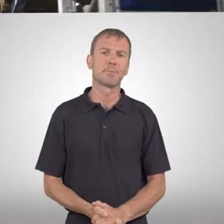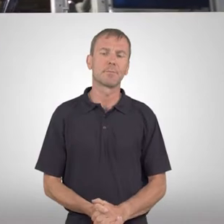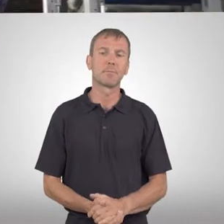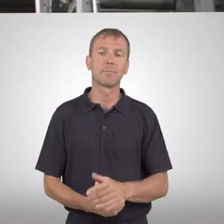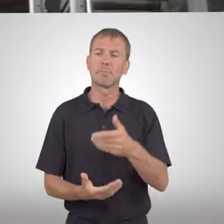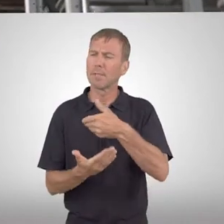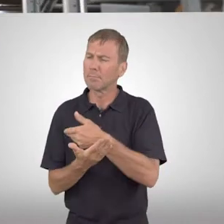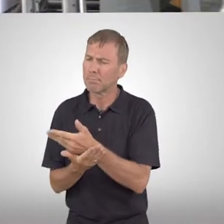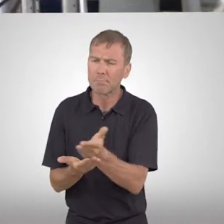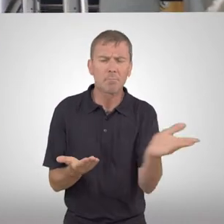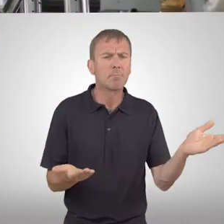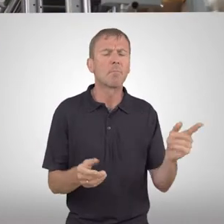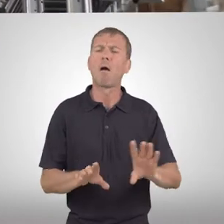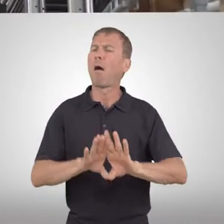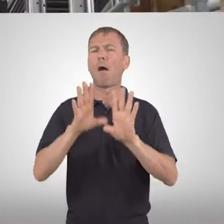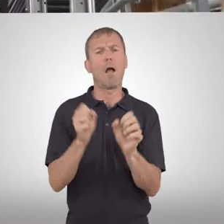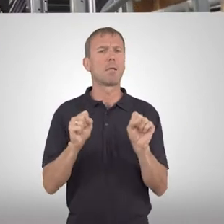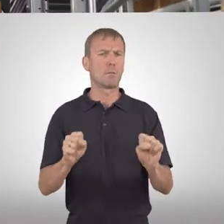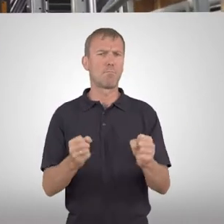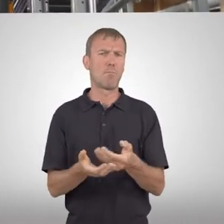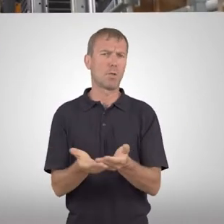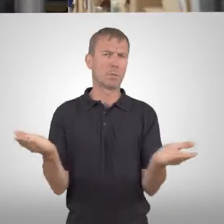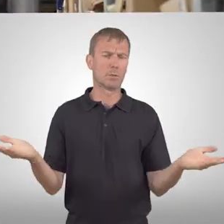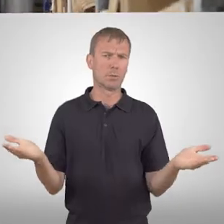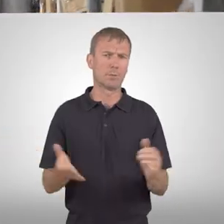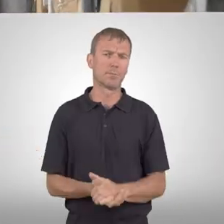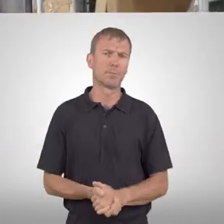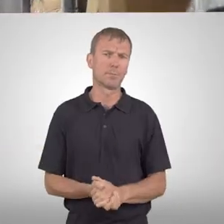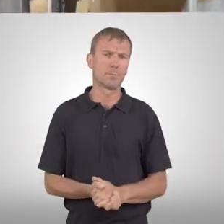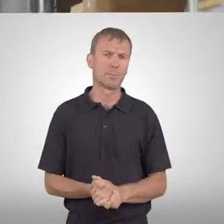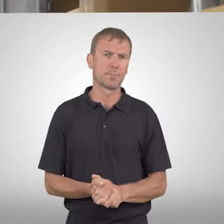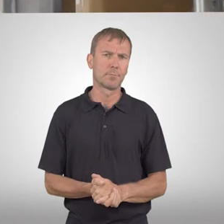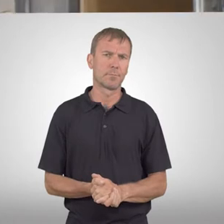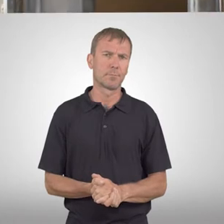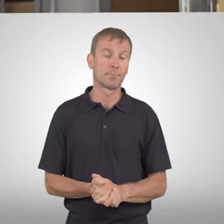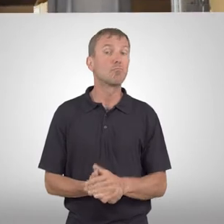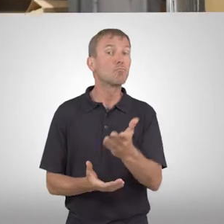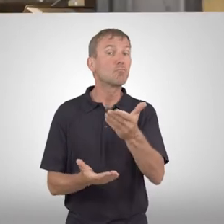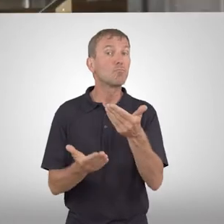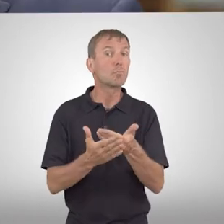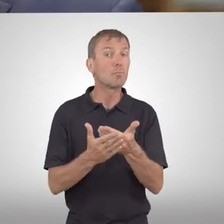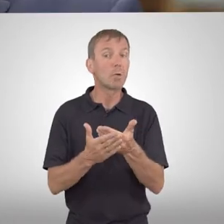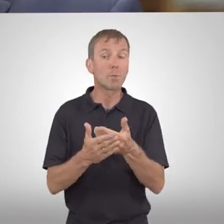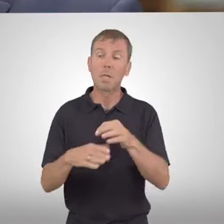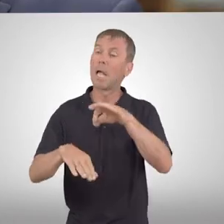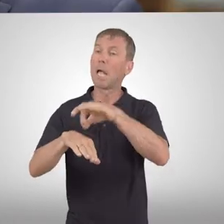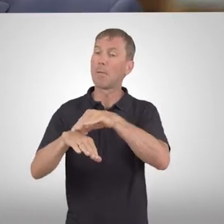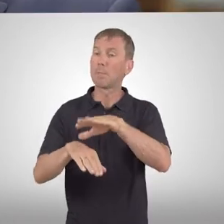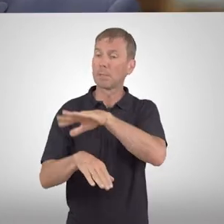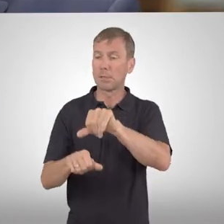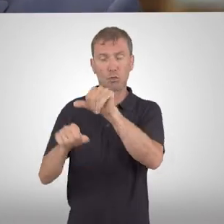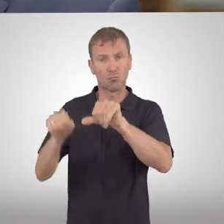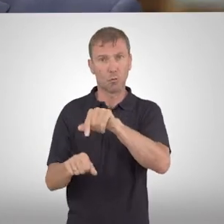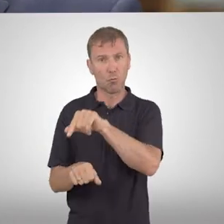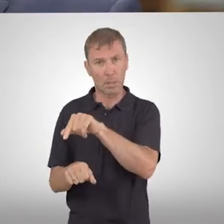Das Potenzial ist grenzenlos, da die Brille in fast allen Branchen eingesetzt werden kann. Man könnte beispielsweise in der Medizin,